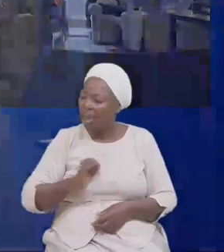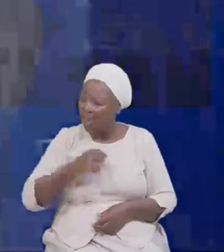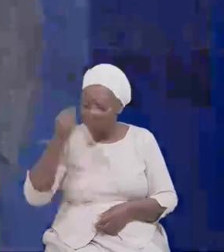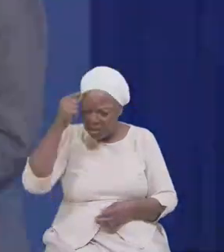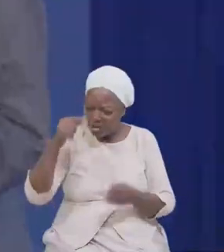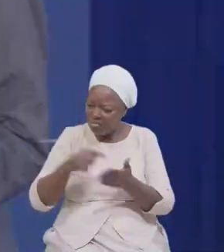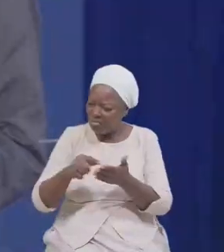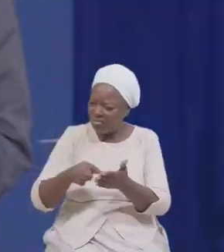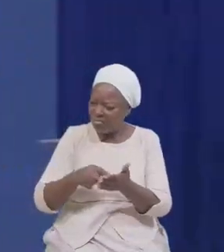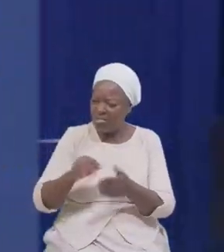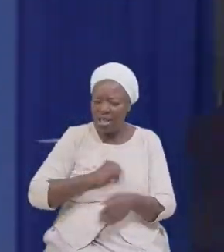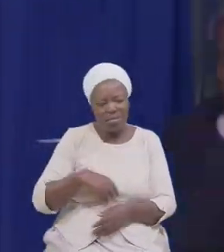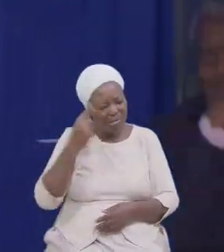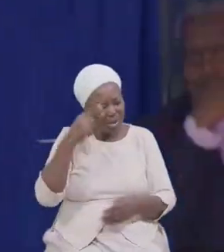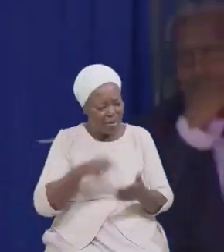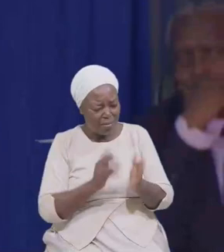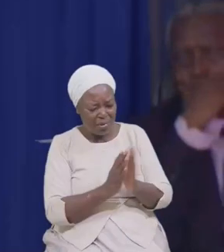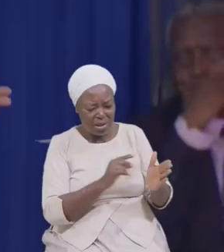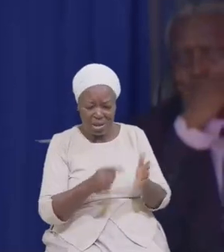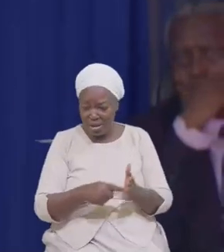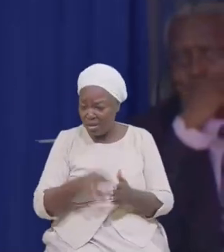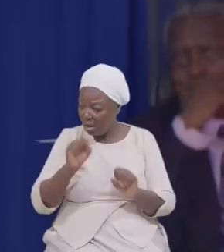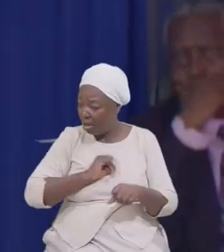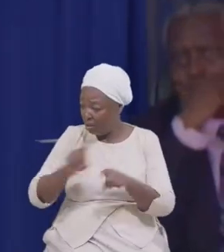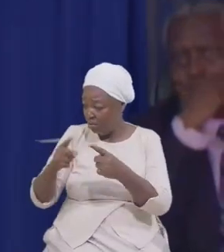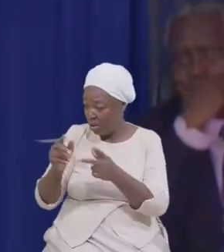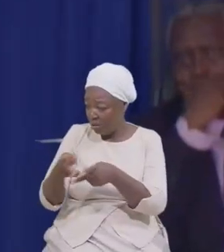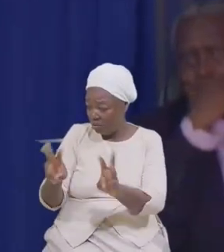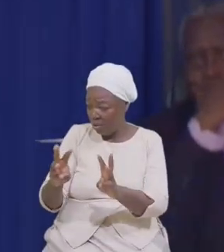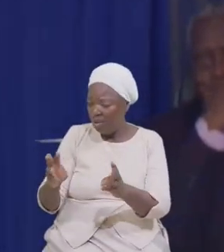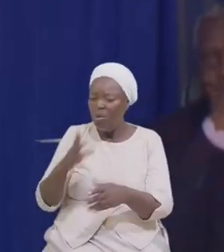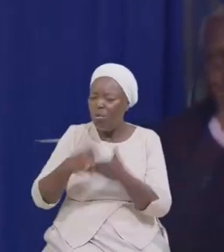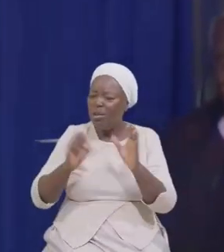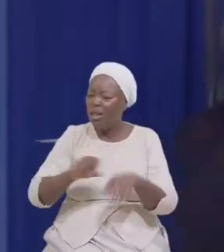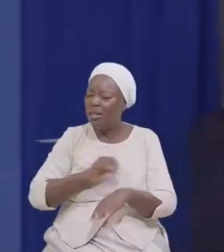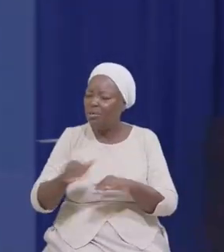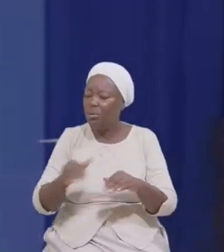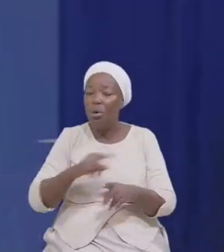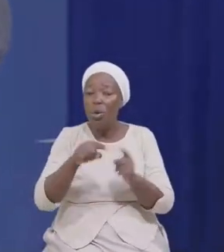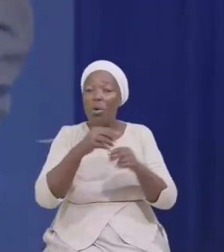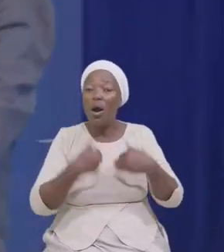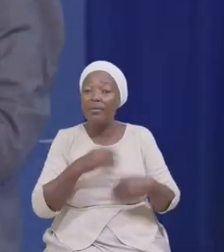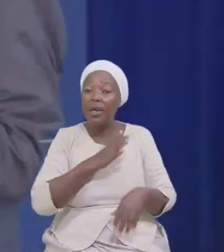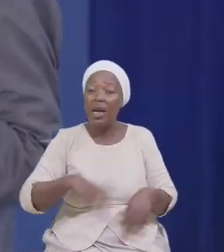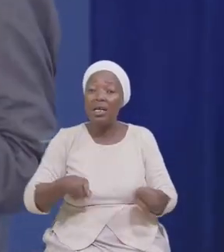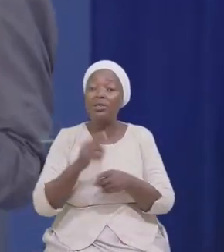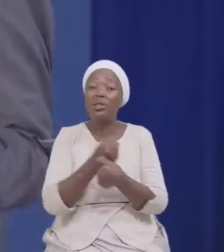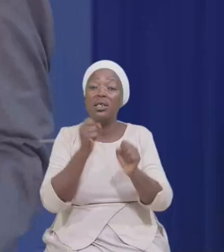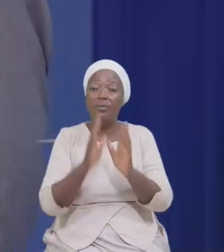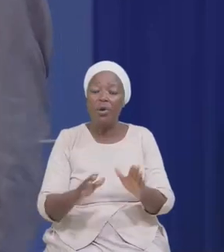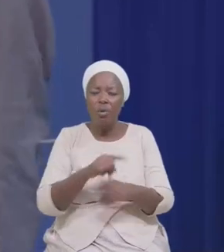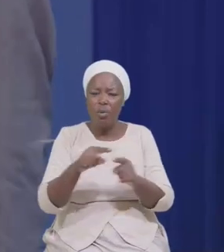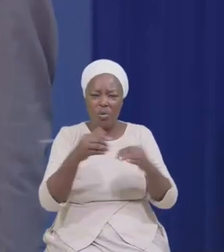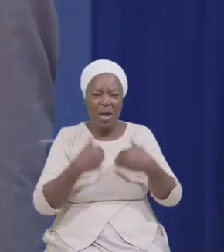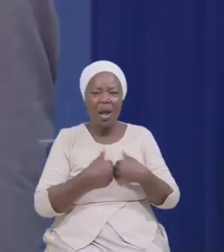ceci, j'espère ceci. Est-ce que je dois aller dans telle direction ? Ou bien, qu'est-ce que je dois faire ? » Quand tu as Christ comme ton sauveur, quand tu as Christ